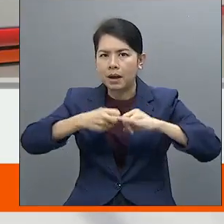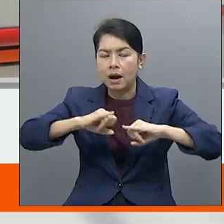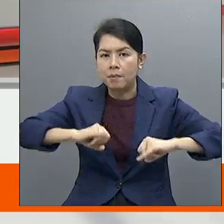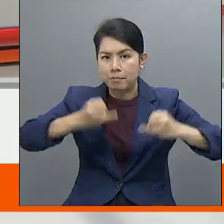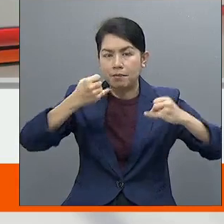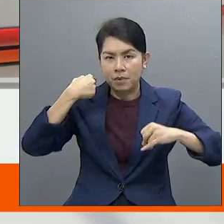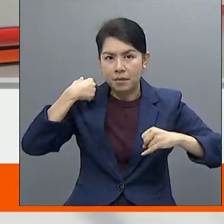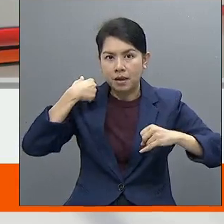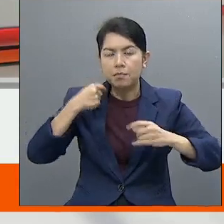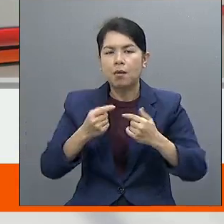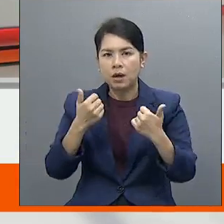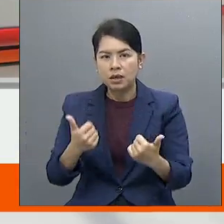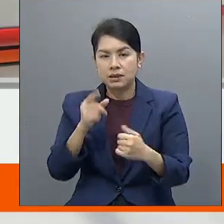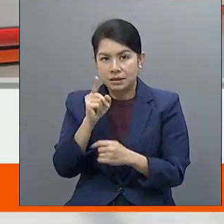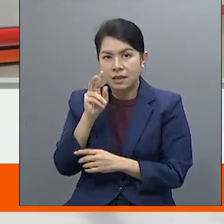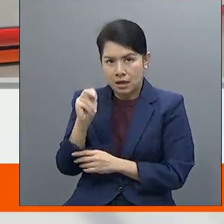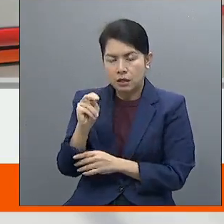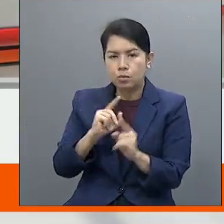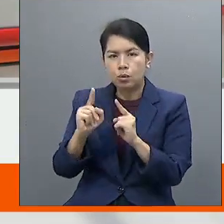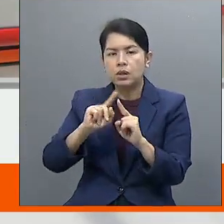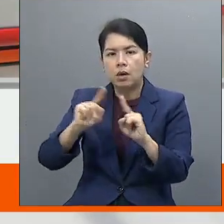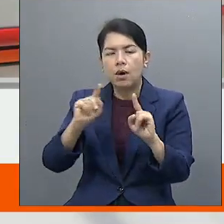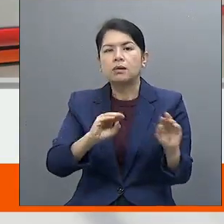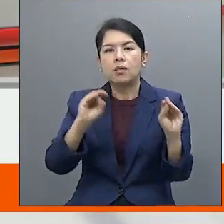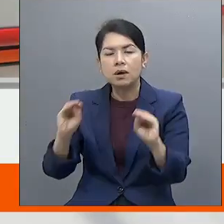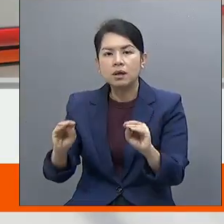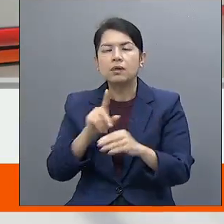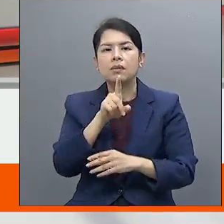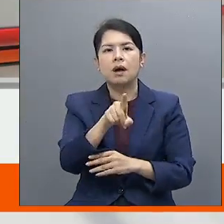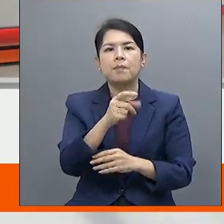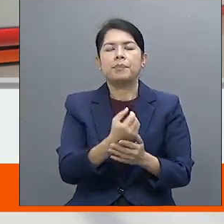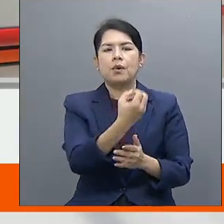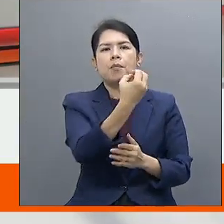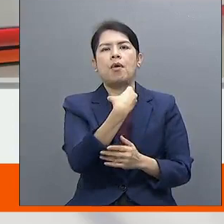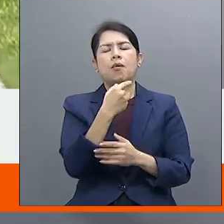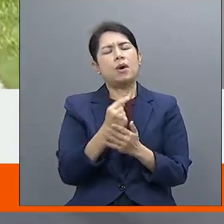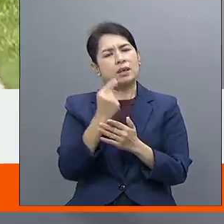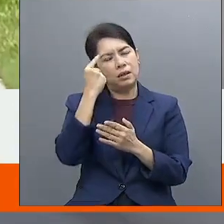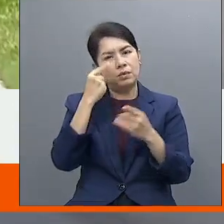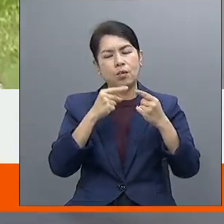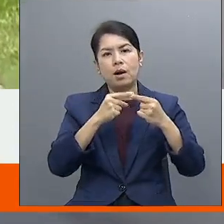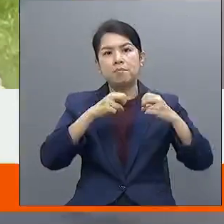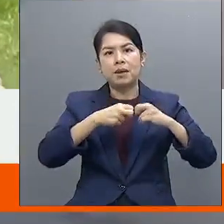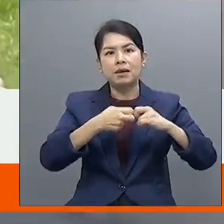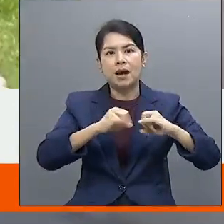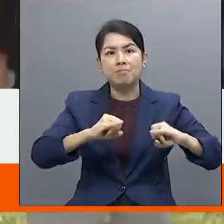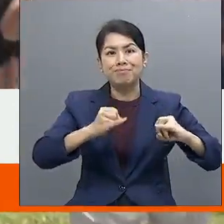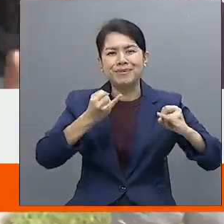ดขึ้นในวันนี้ด้วยนะคะอาจารย์คะ คือมันคงไม่ใช่รอยร้าวนะมันแตก